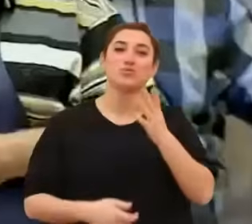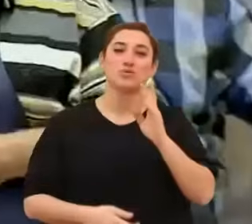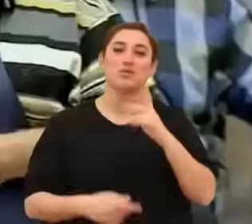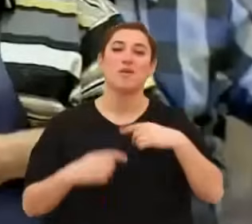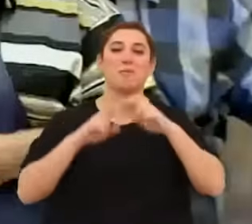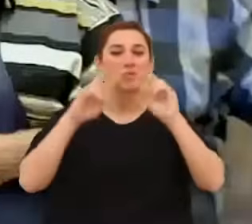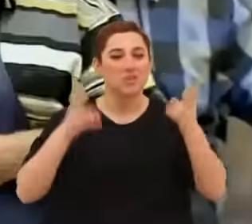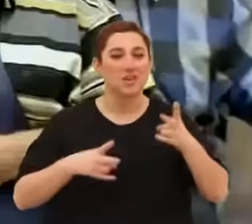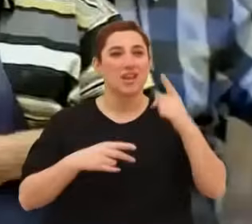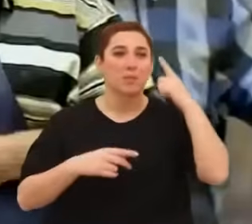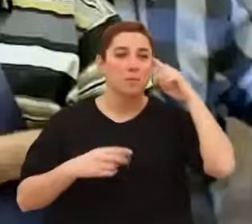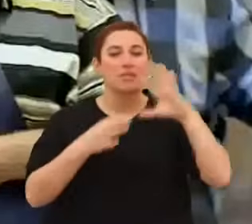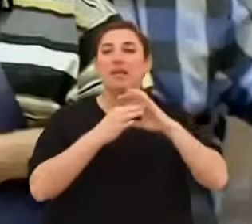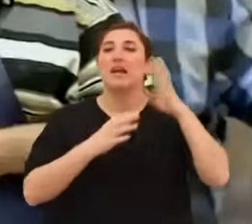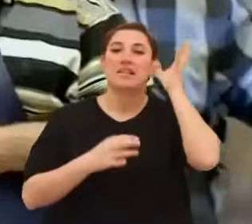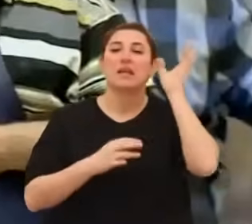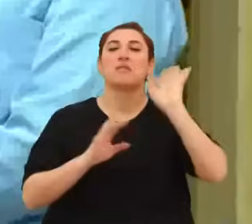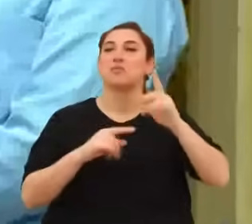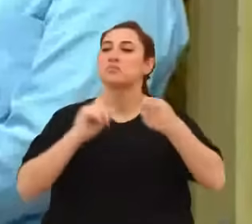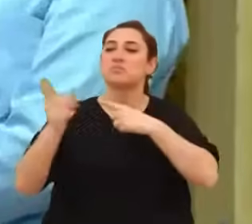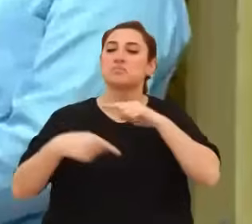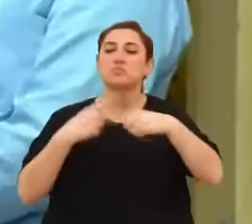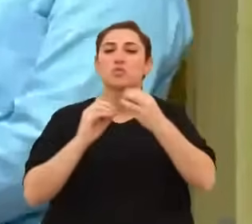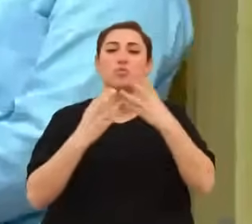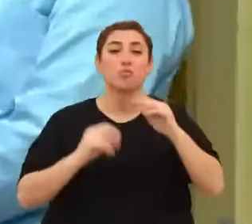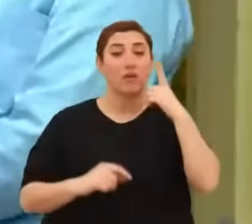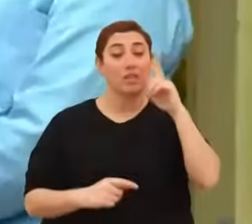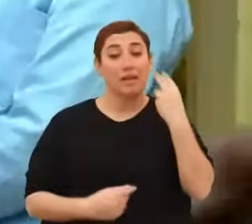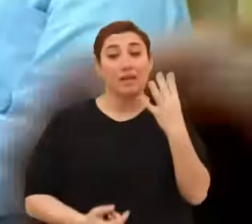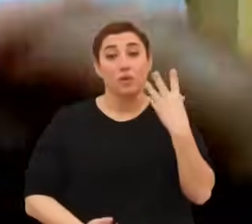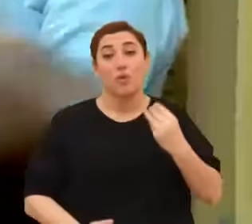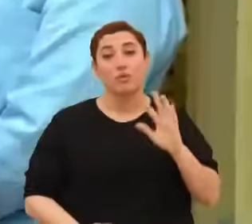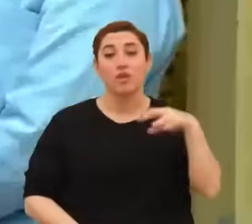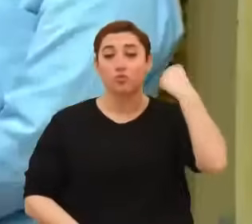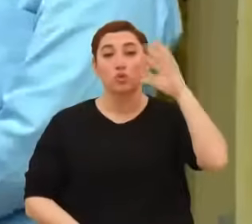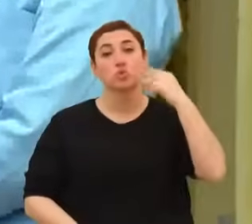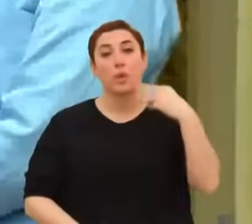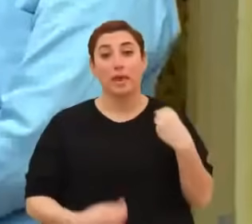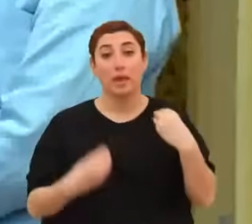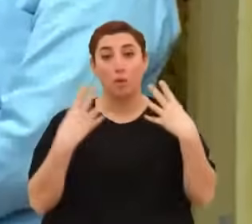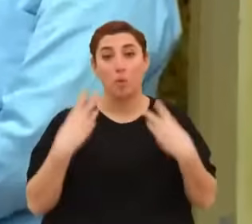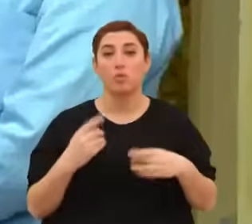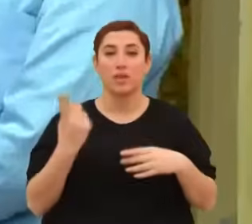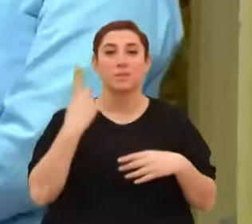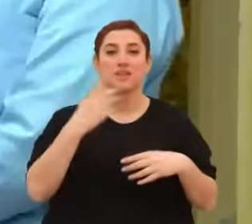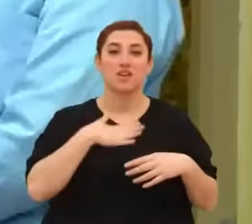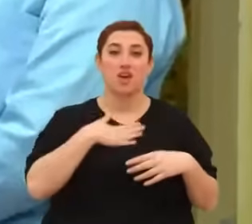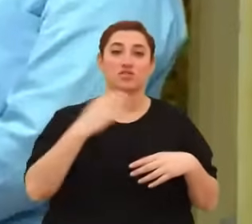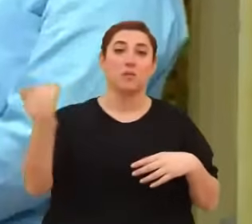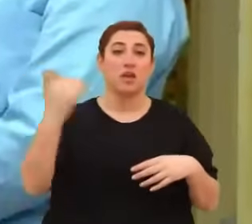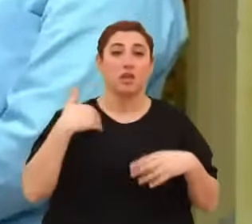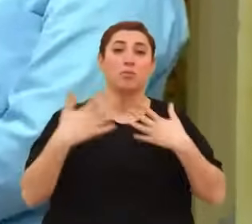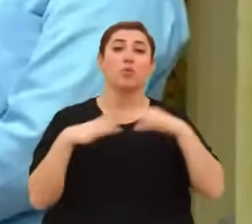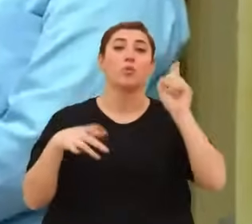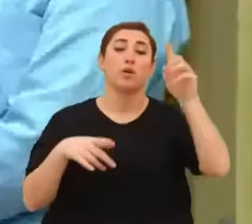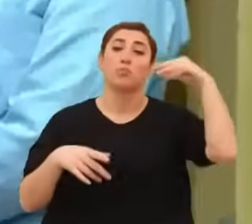Ne marketten etkilenir ne bir şey vallahi harika. Vallahi iyi oldu ya. Yani muhtarlık çok iyi oldu. Ya birisi de karşıma gelip